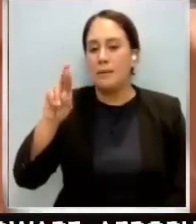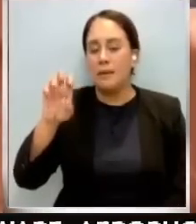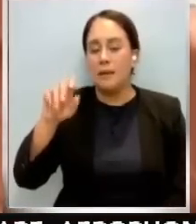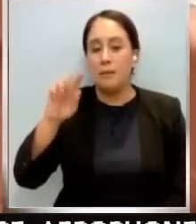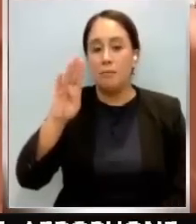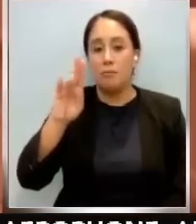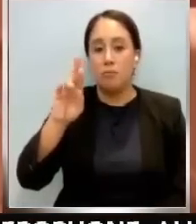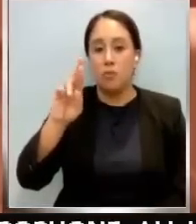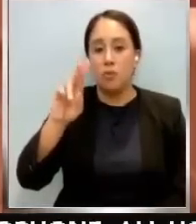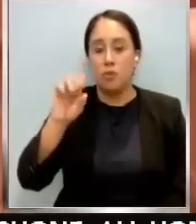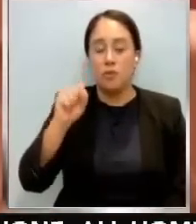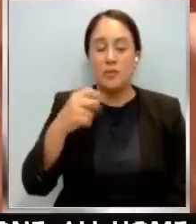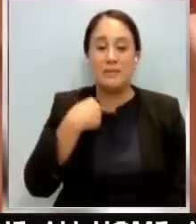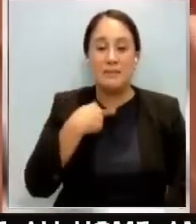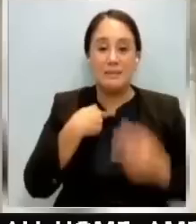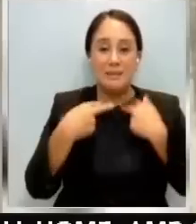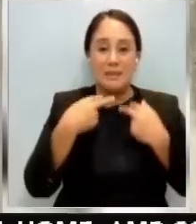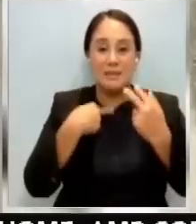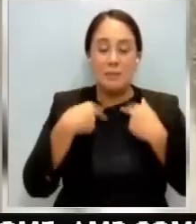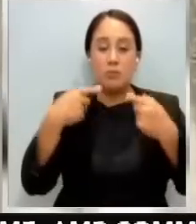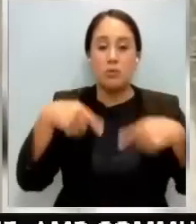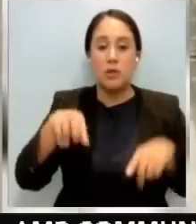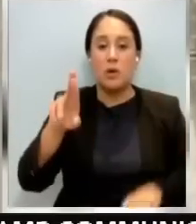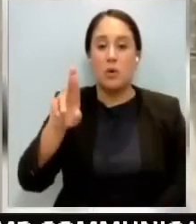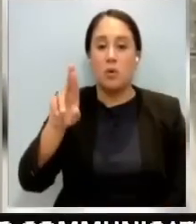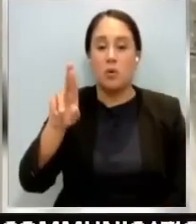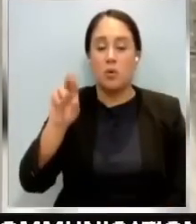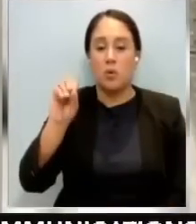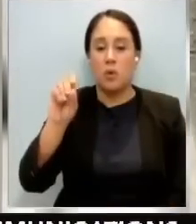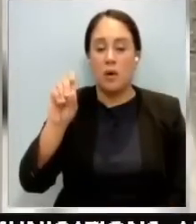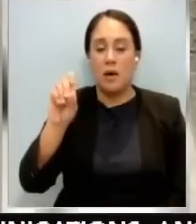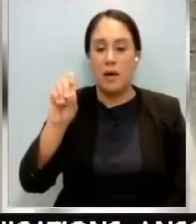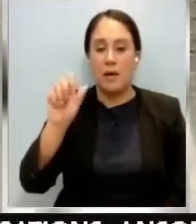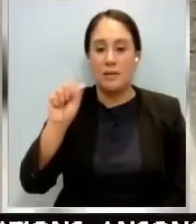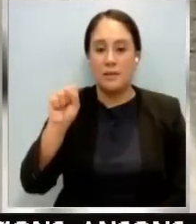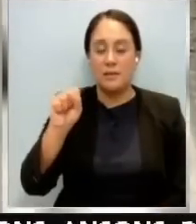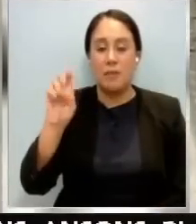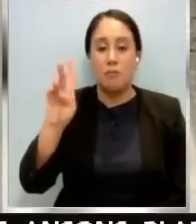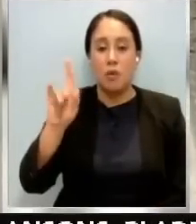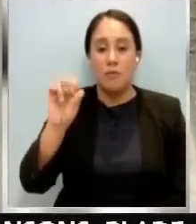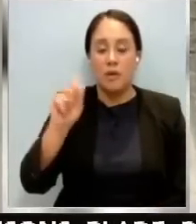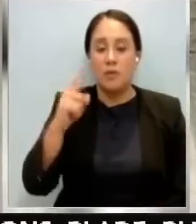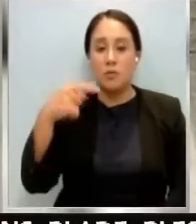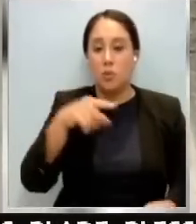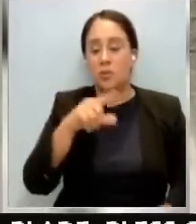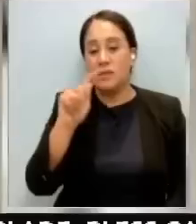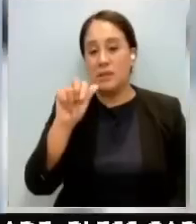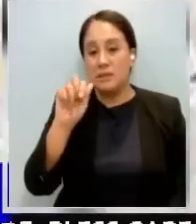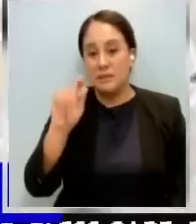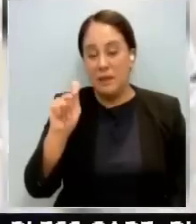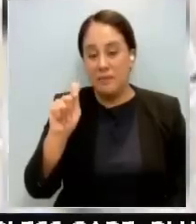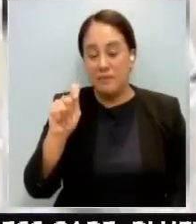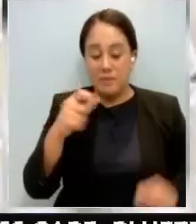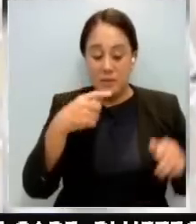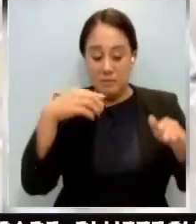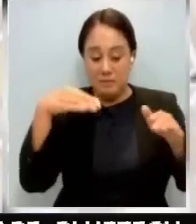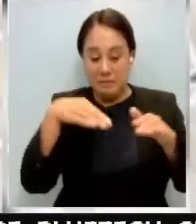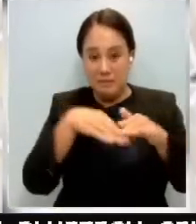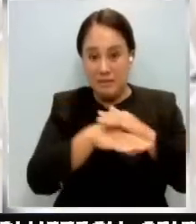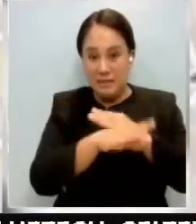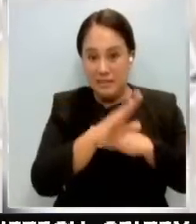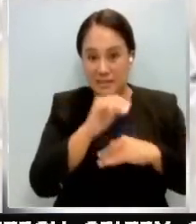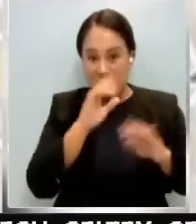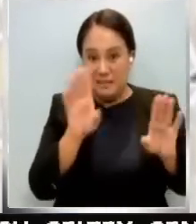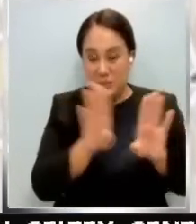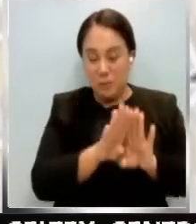mga papunta ng Rojas Boulevard at yung mga pa-Taft Avenue sana kung hindi sarado ang Lagos Nilad. Ang alternate route